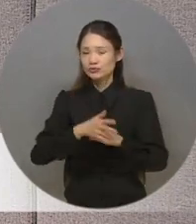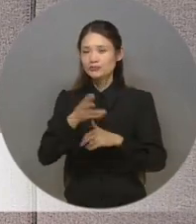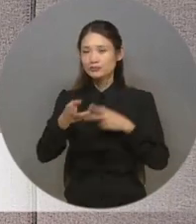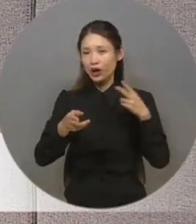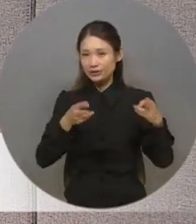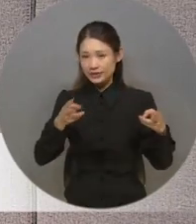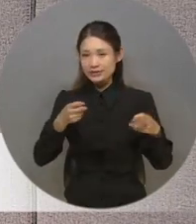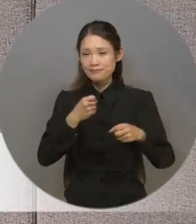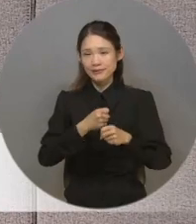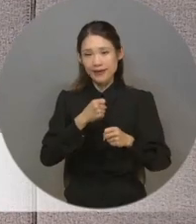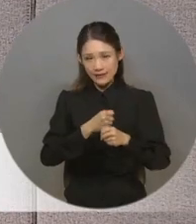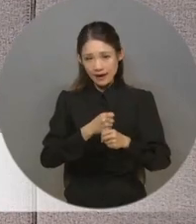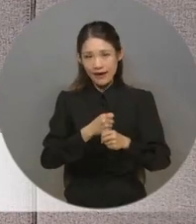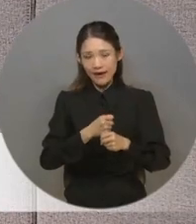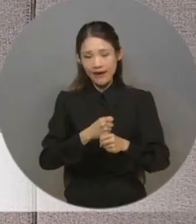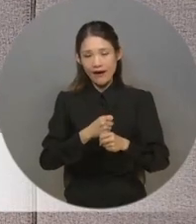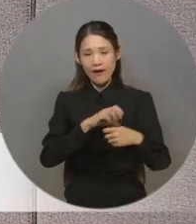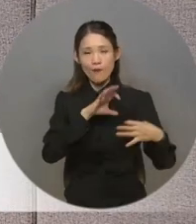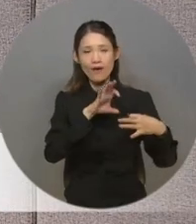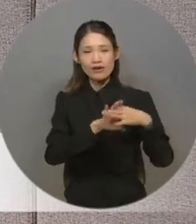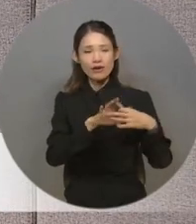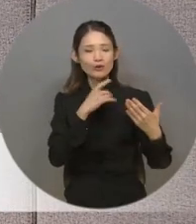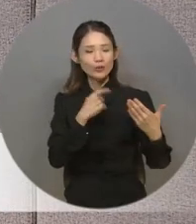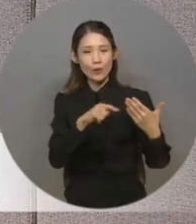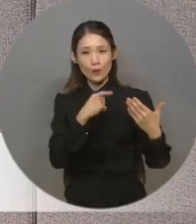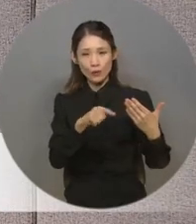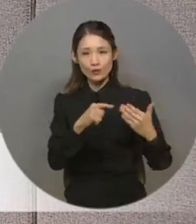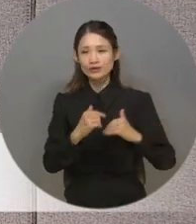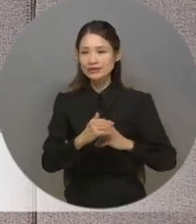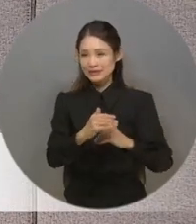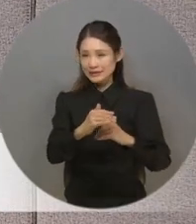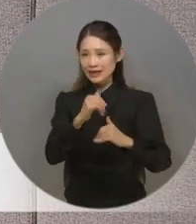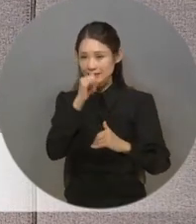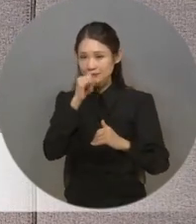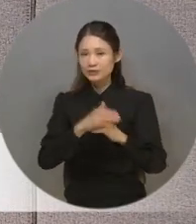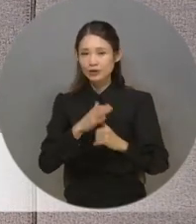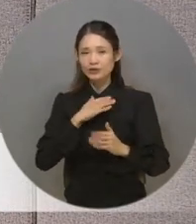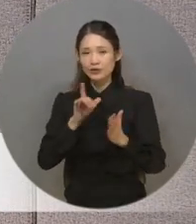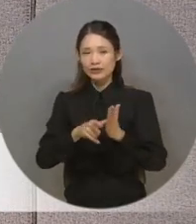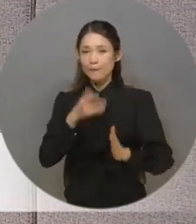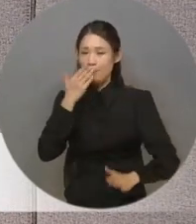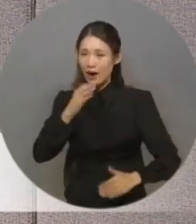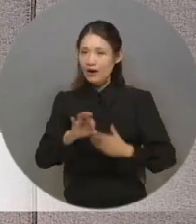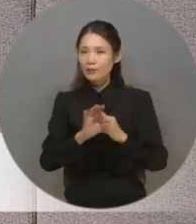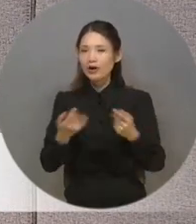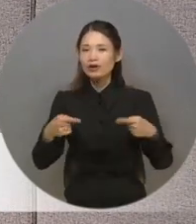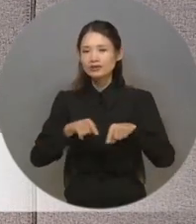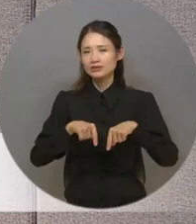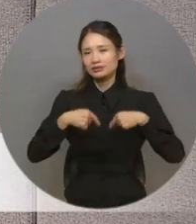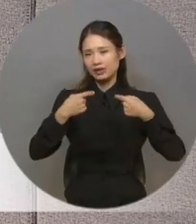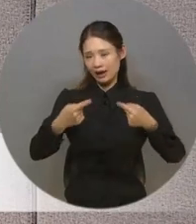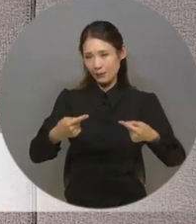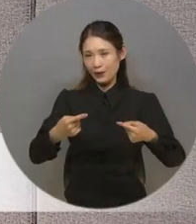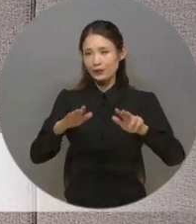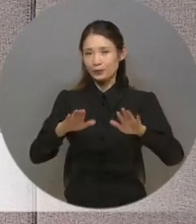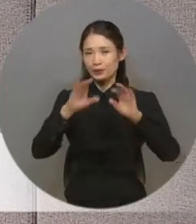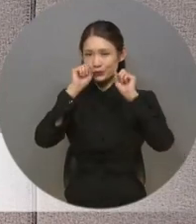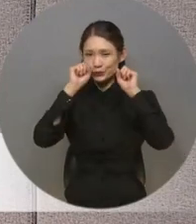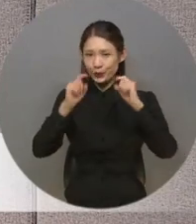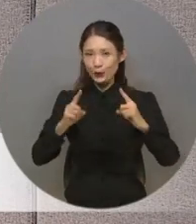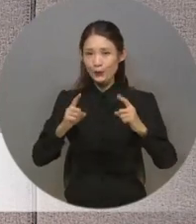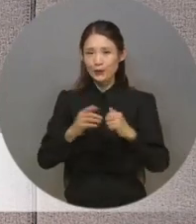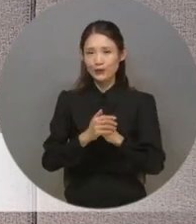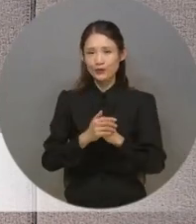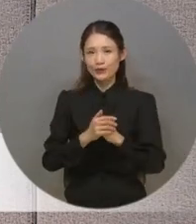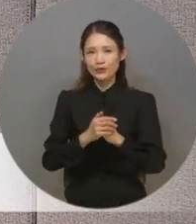제작 이런 부분에 대해서 교육을 진행하고 한답니다 저도 시간이 된다면 좀 참여해서 요번에 좋은 기회를